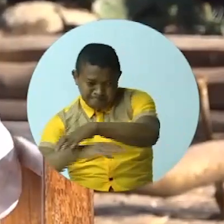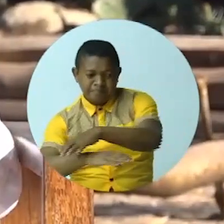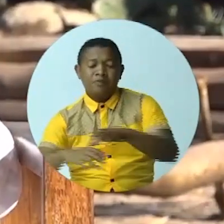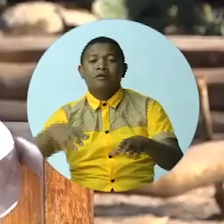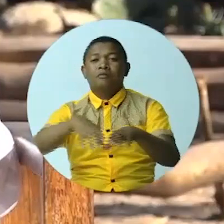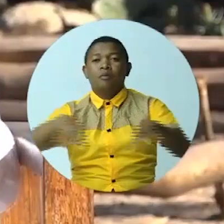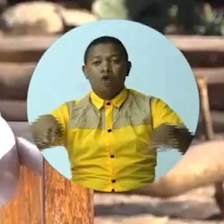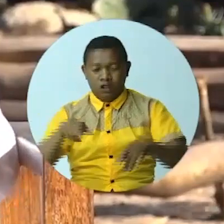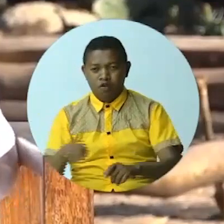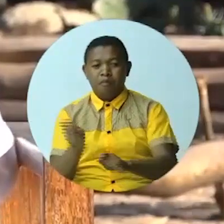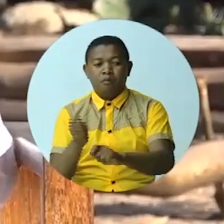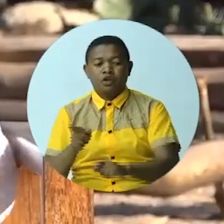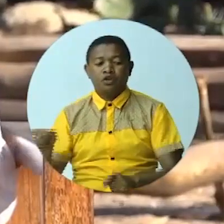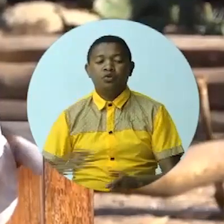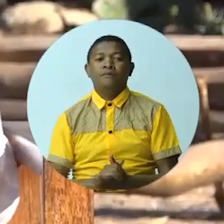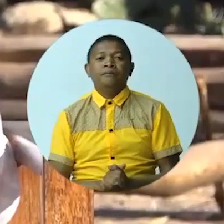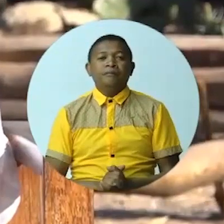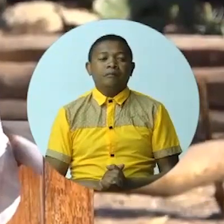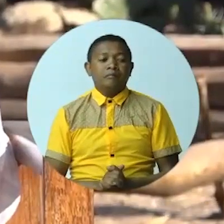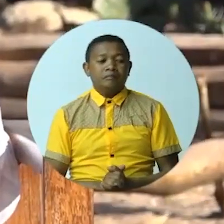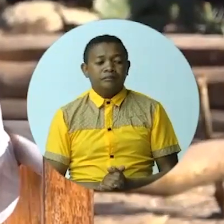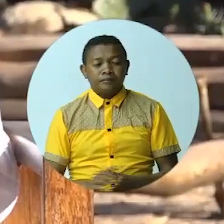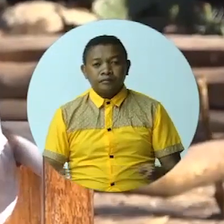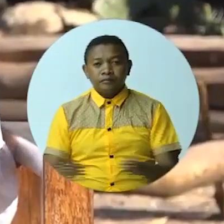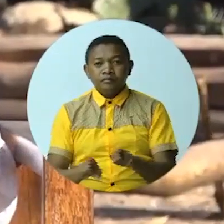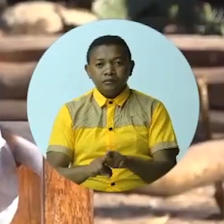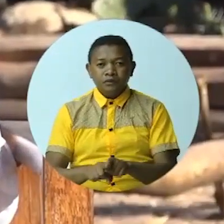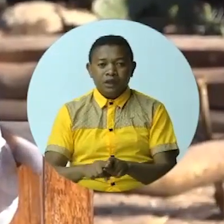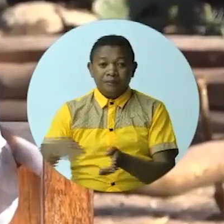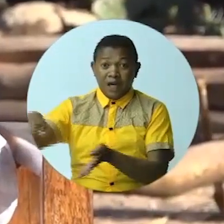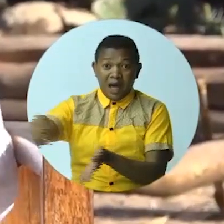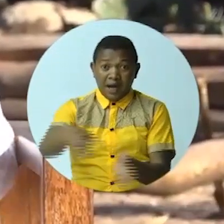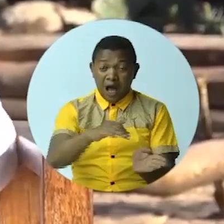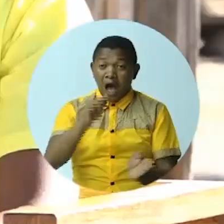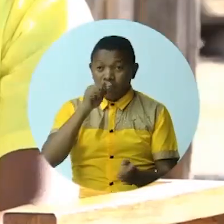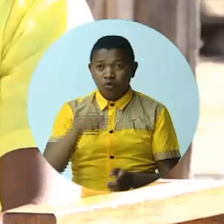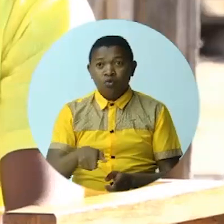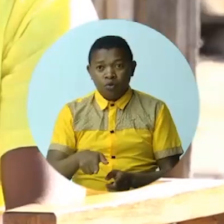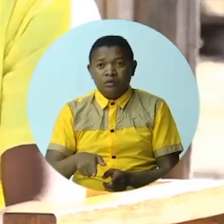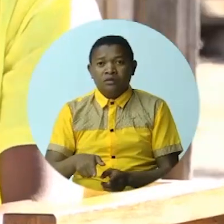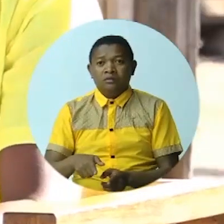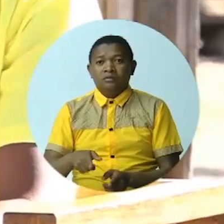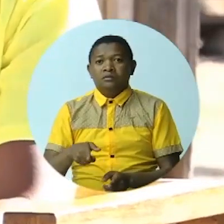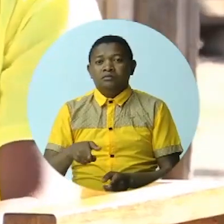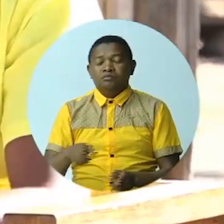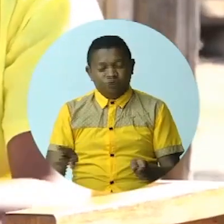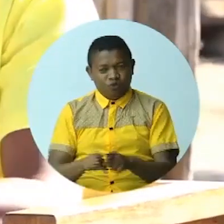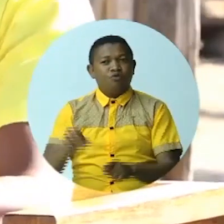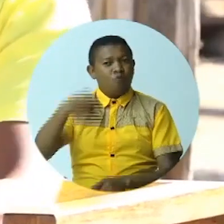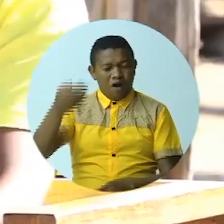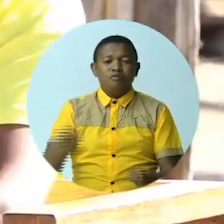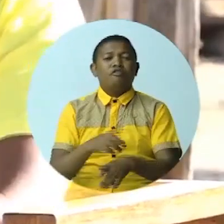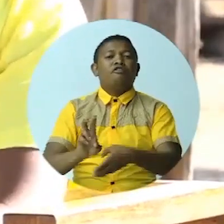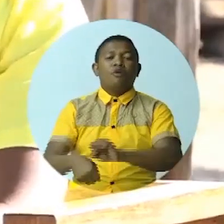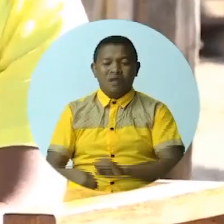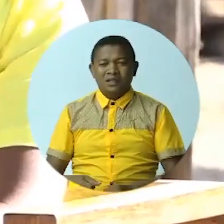amatateraka ny tsitsindrano a aty atsimo. Efa misy étude efa vita